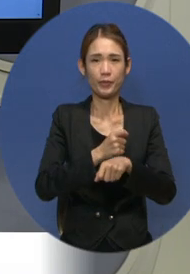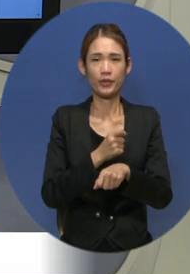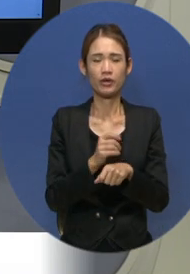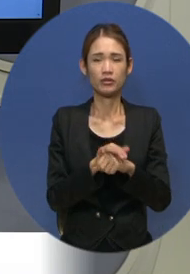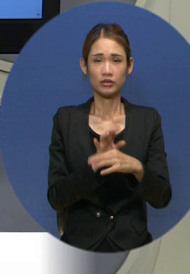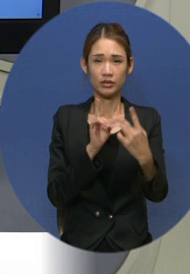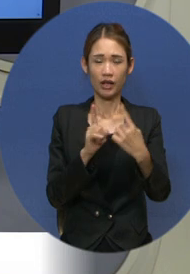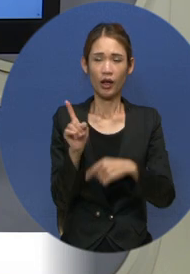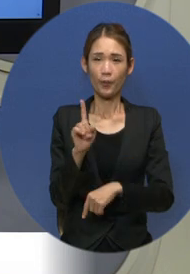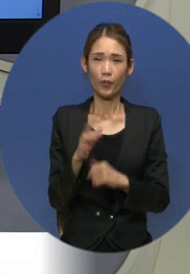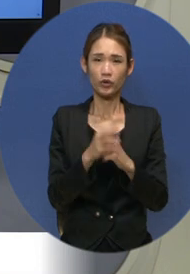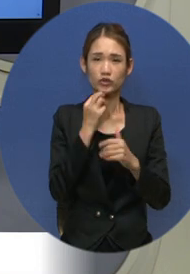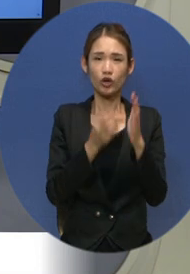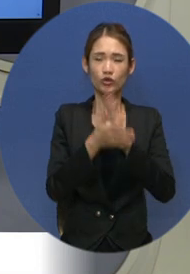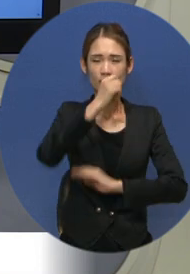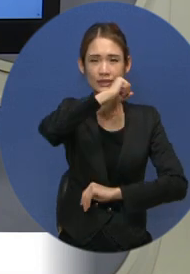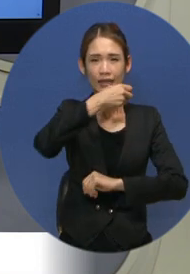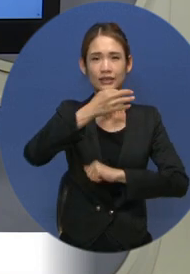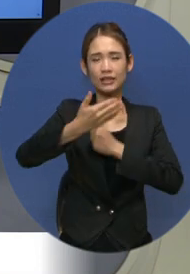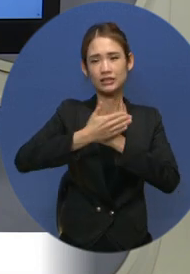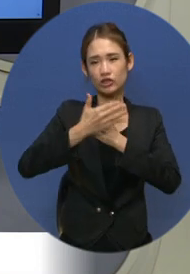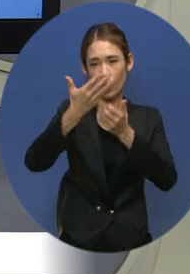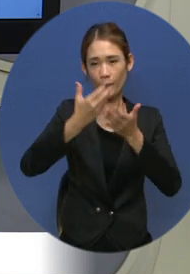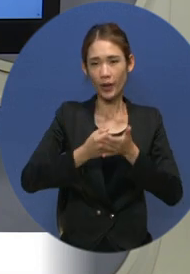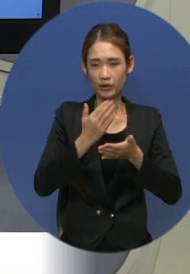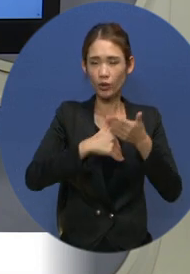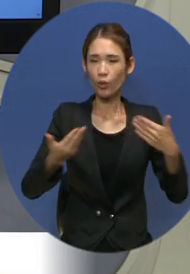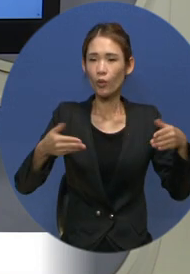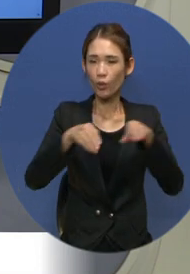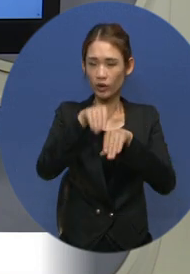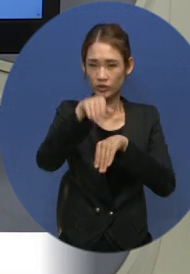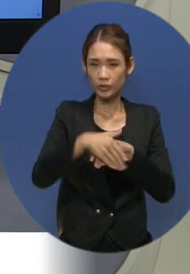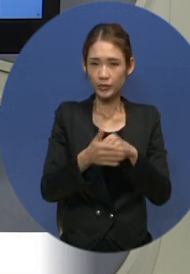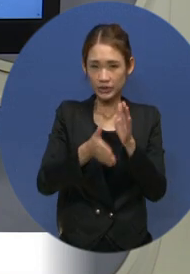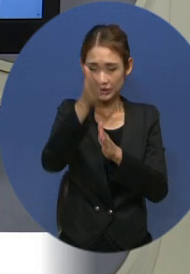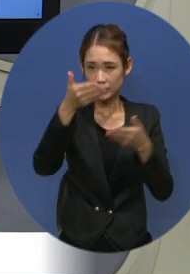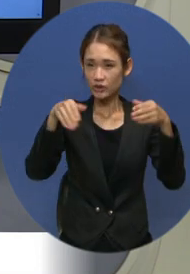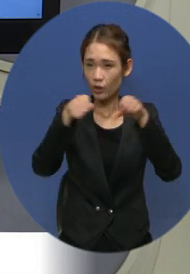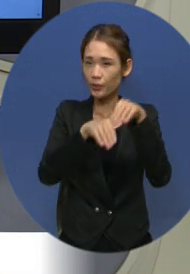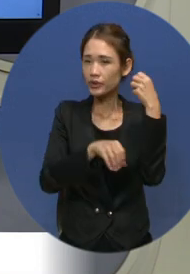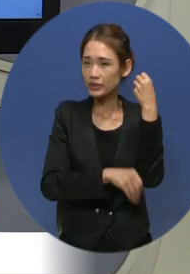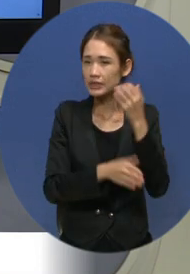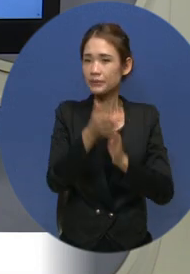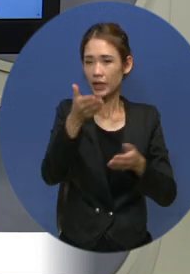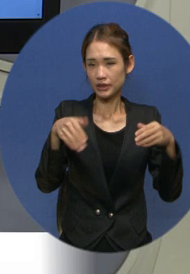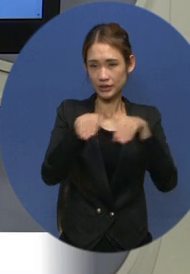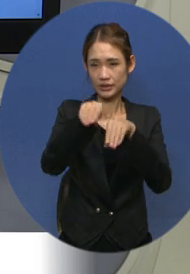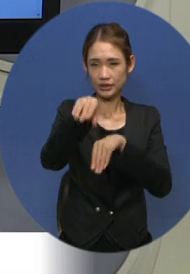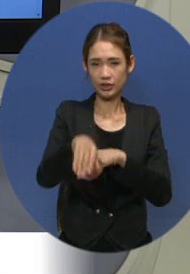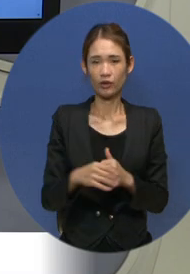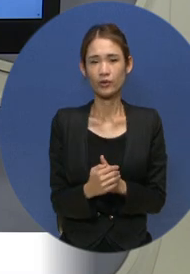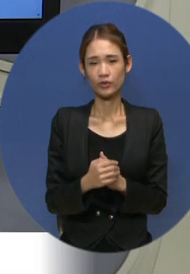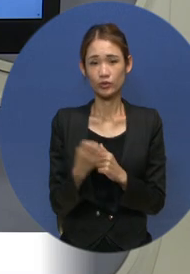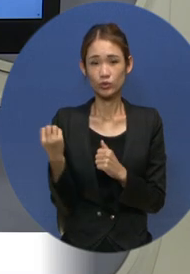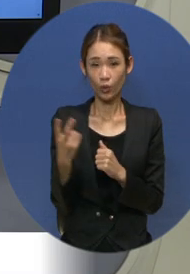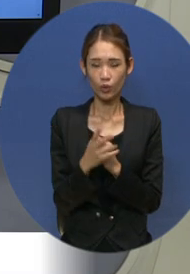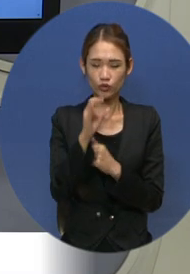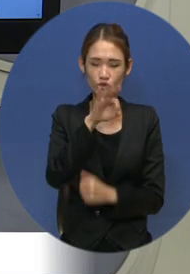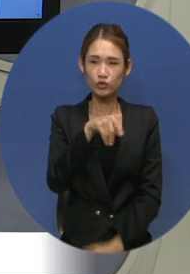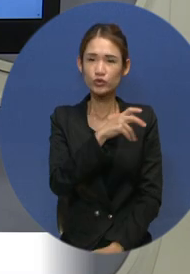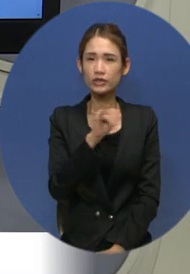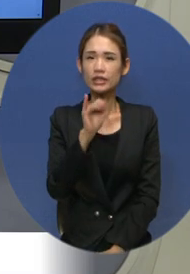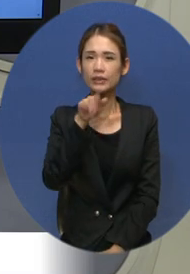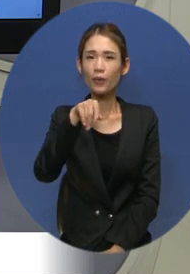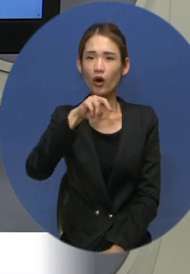대상은 서울시의 예산을 지원받는 공공 건축물과 시설물 기반시설이 입니다 또한 유니버설